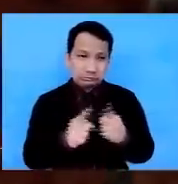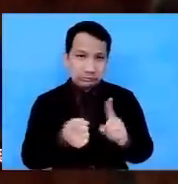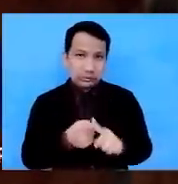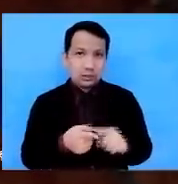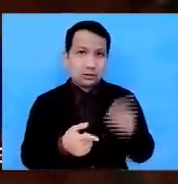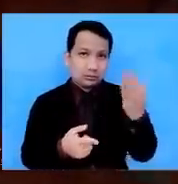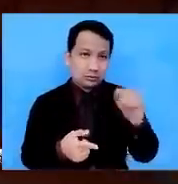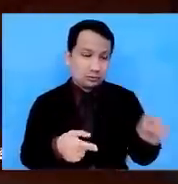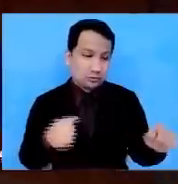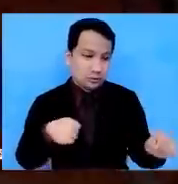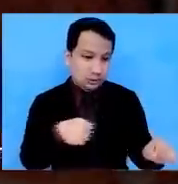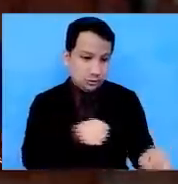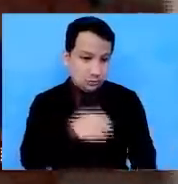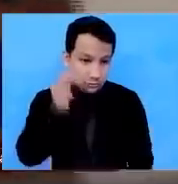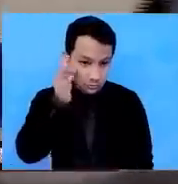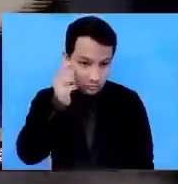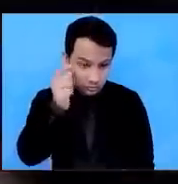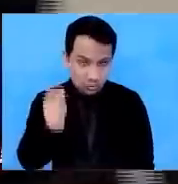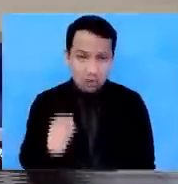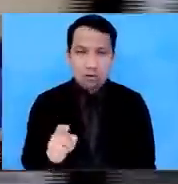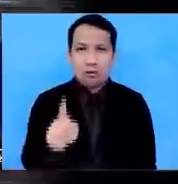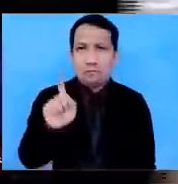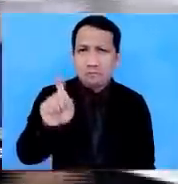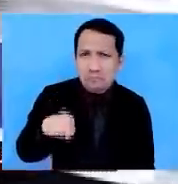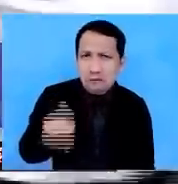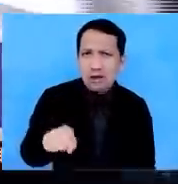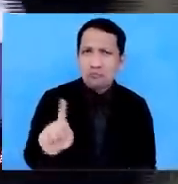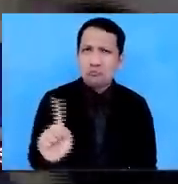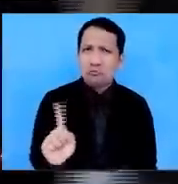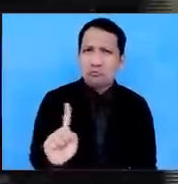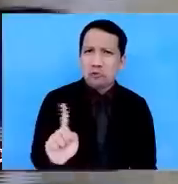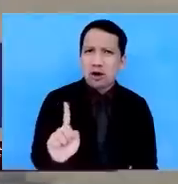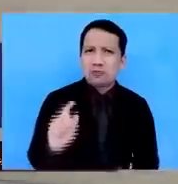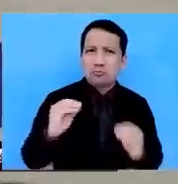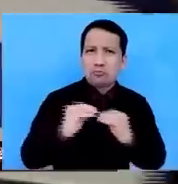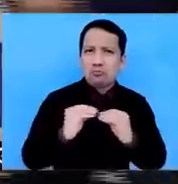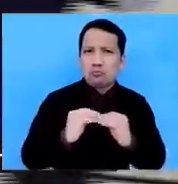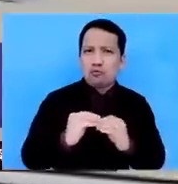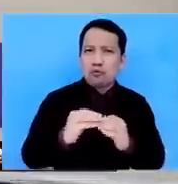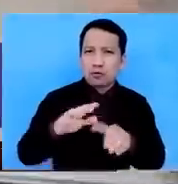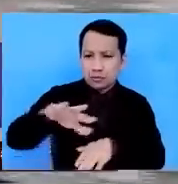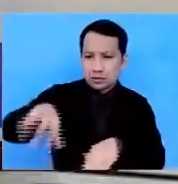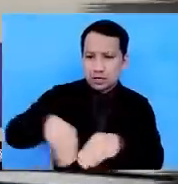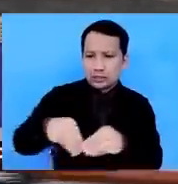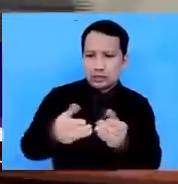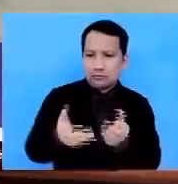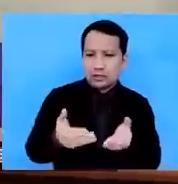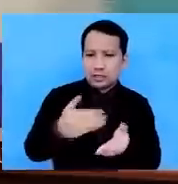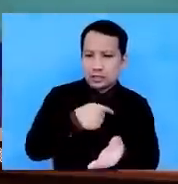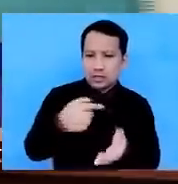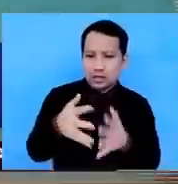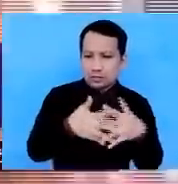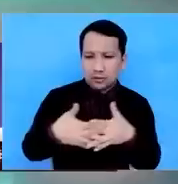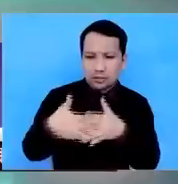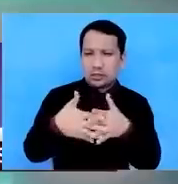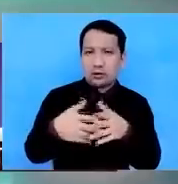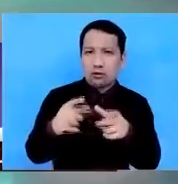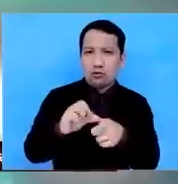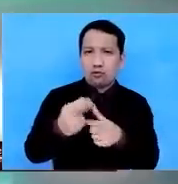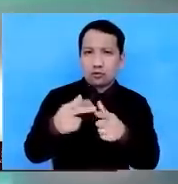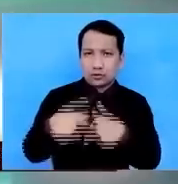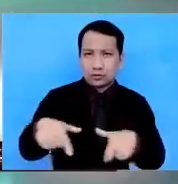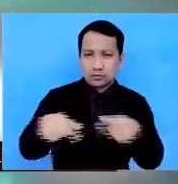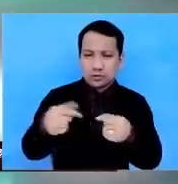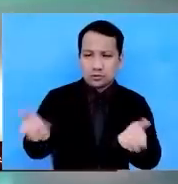ni Senador Francis Tolentino, dapat magkaroon na tayo ng joint patrol kasama ang Amerika o di kaya ay Japan.